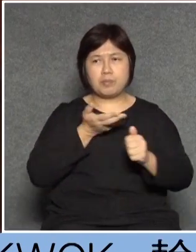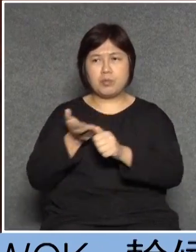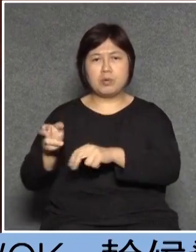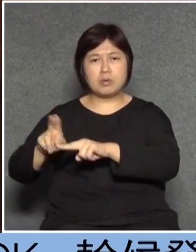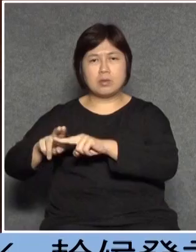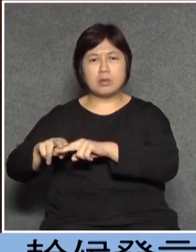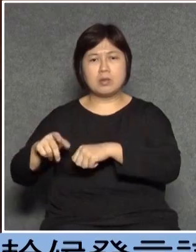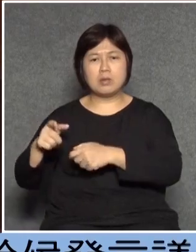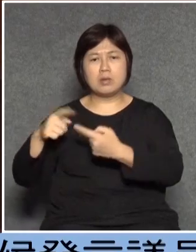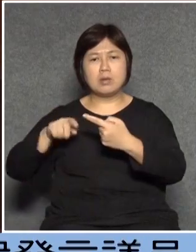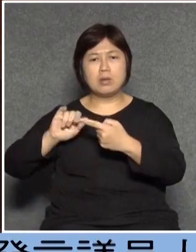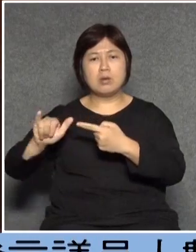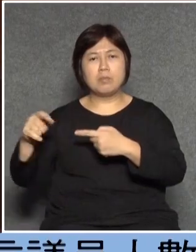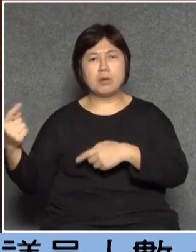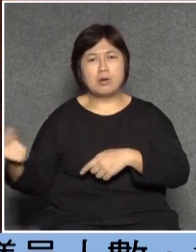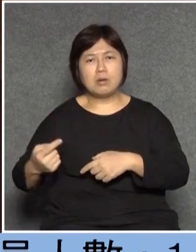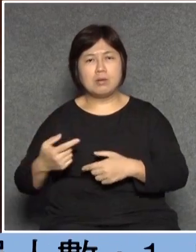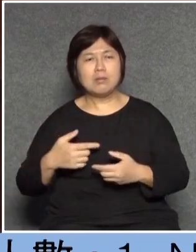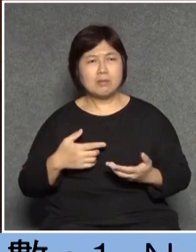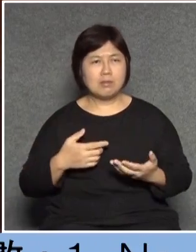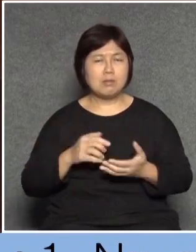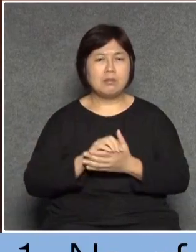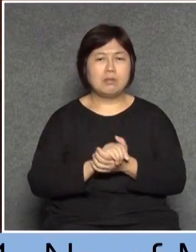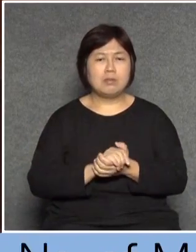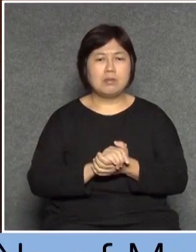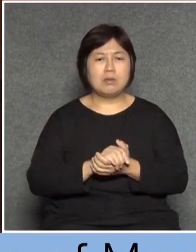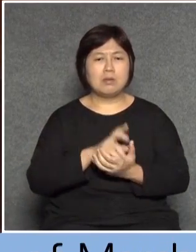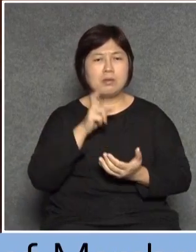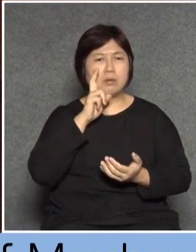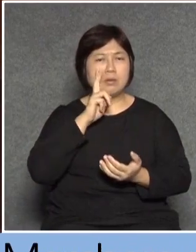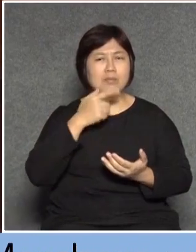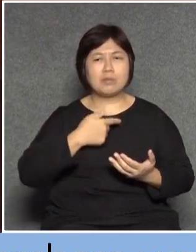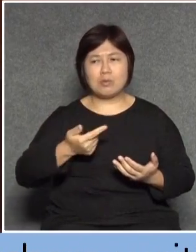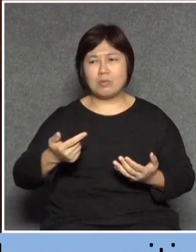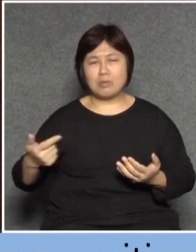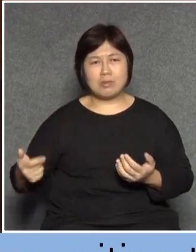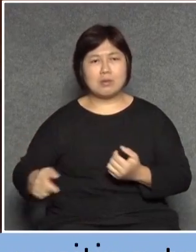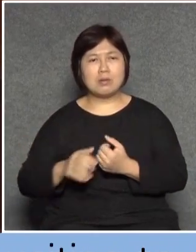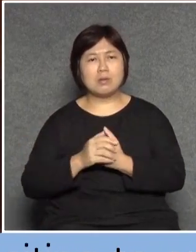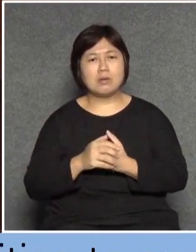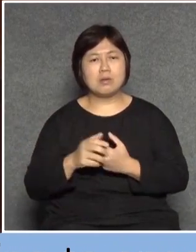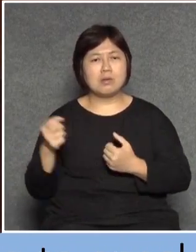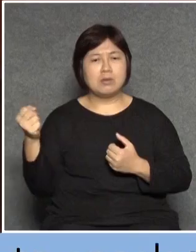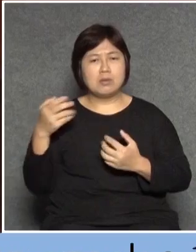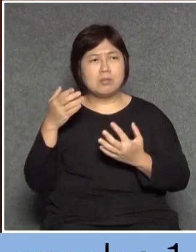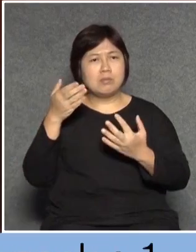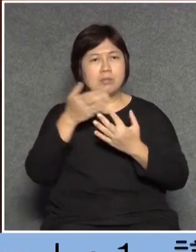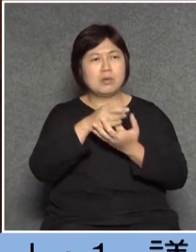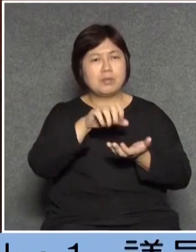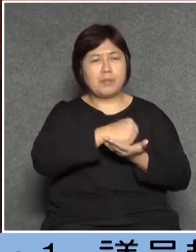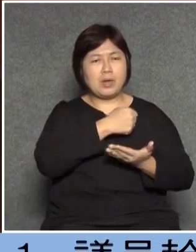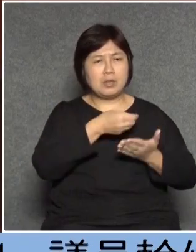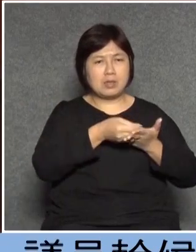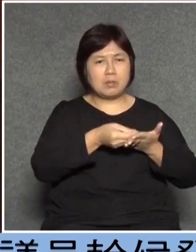環1600萬啊，大佬！呢啲例子真係不勝枚舉。嗱，仲有侵佔人哋 logo 啊等